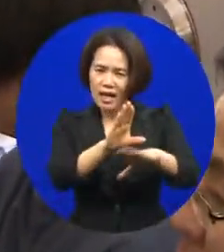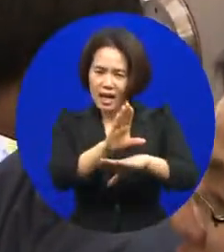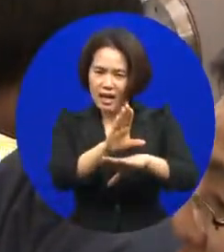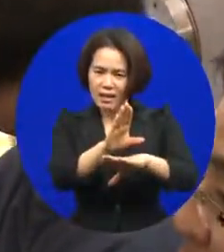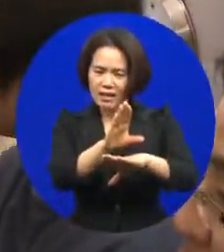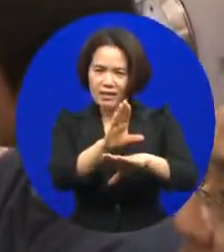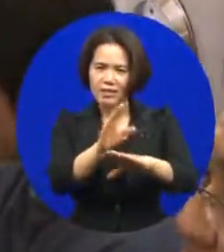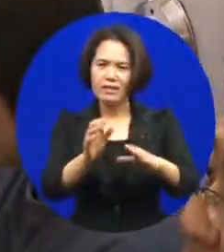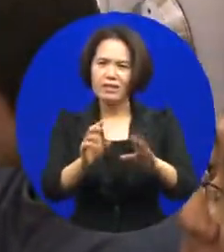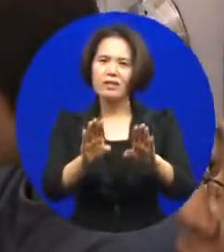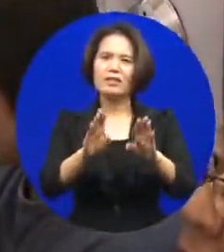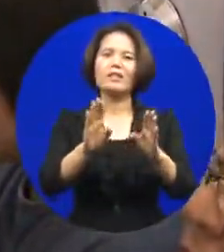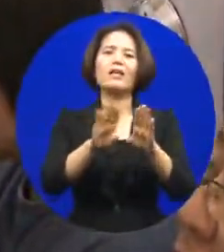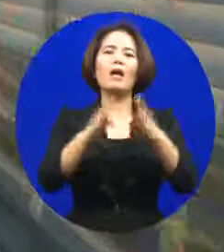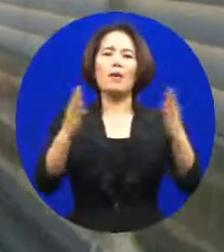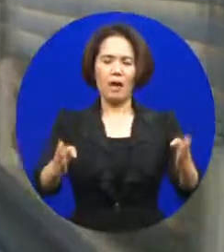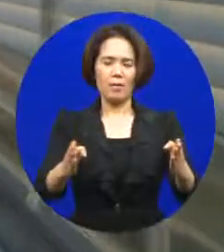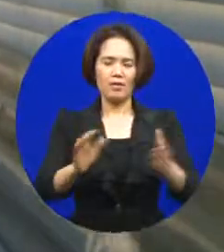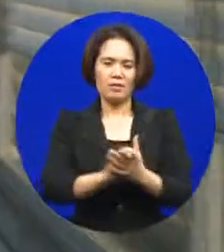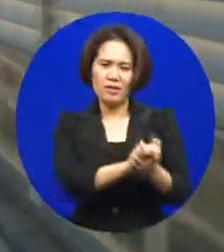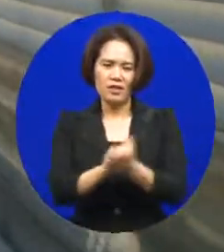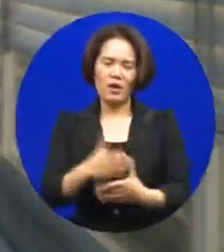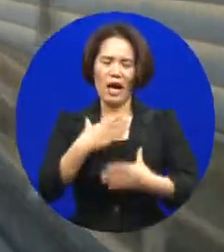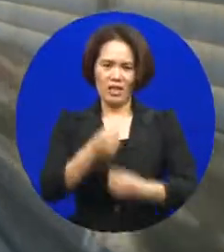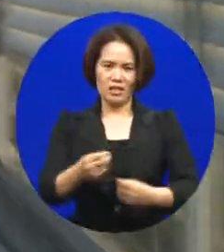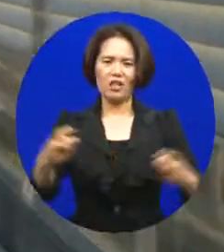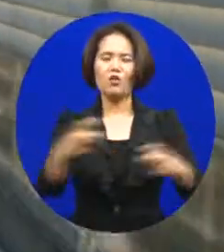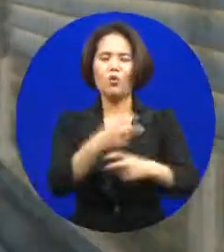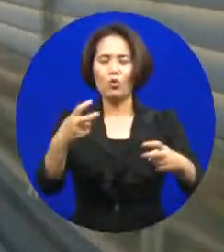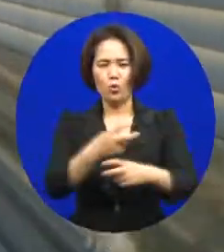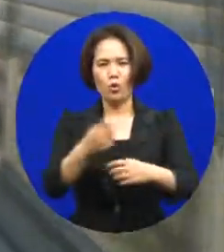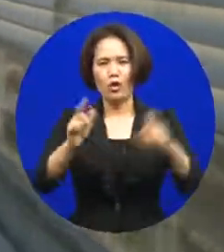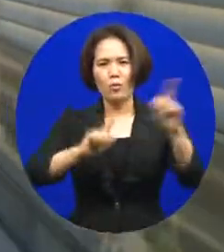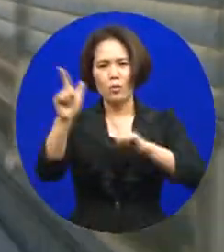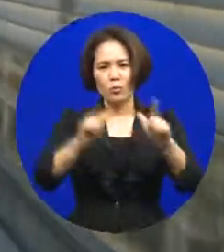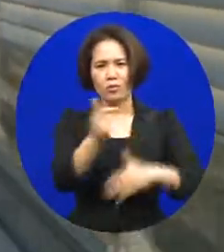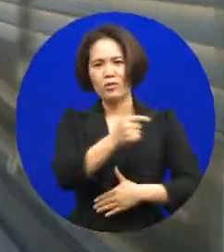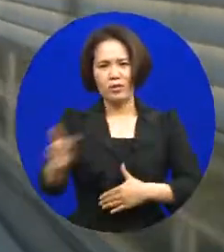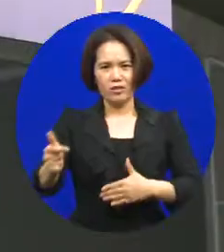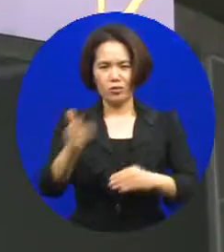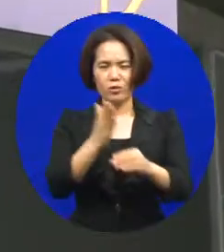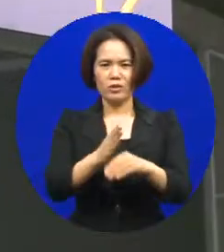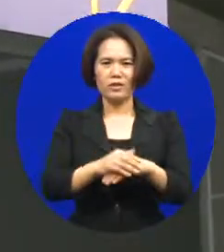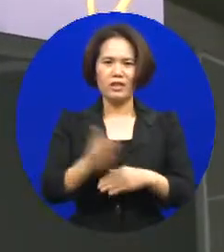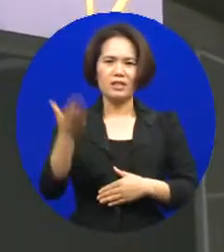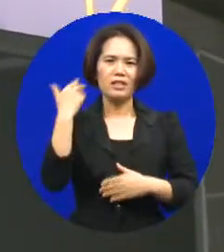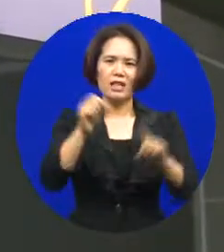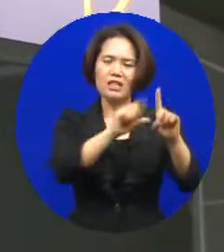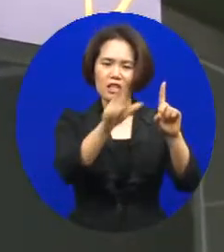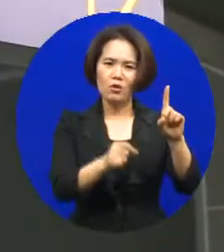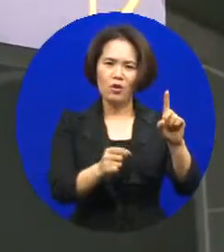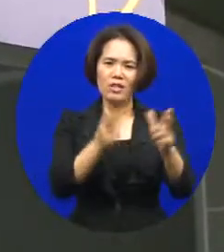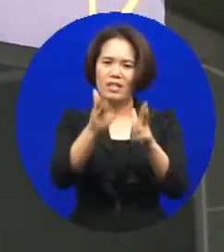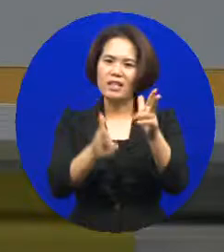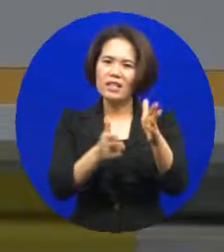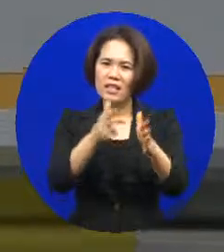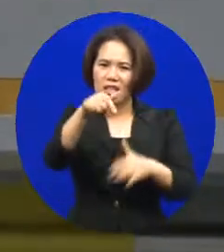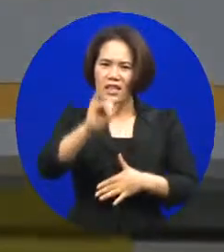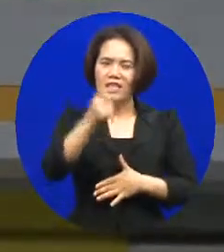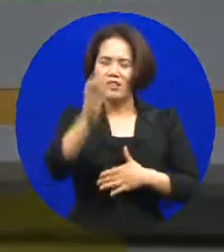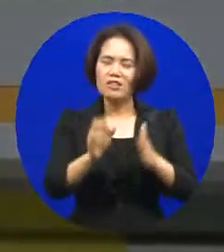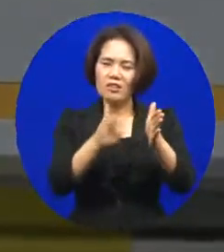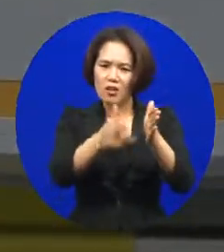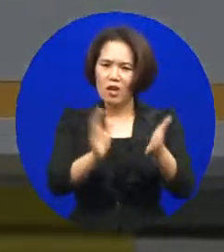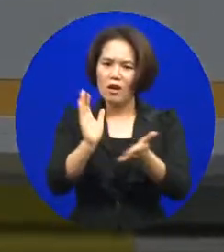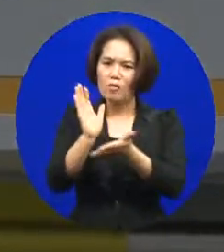적극적으로 개방하면서 친근하고 안전한 친환경 교통수단 이미지를 높이고 있습니다. 지난 1월 기흥역사의